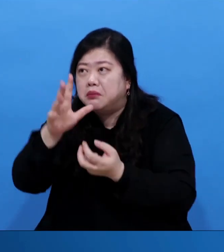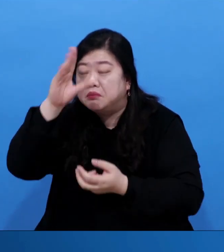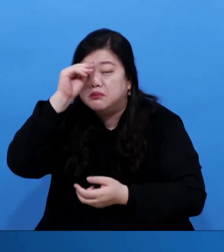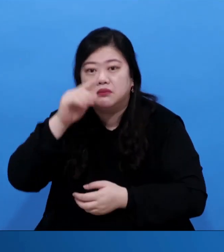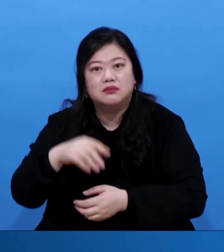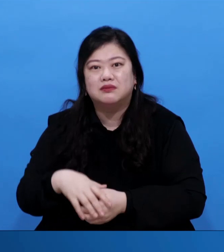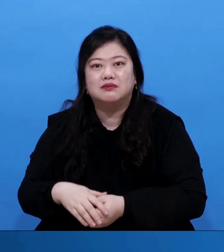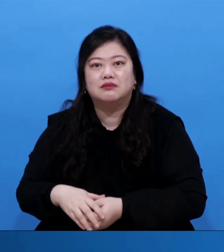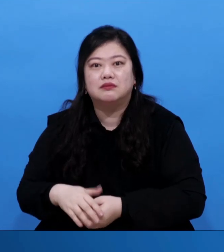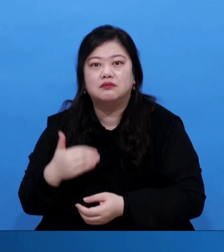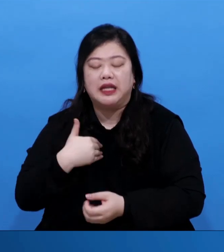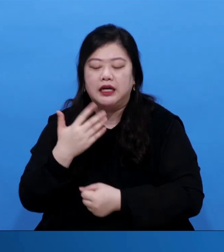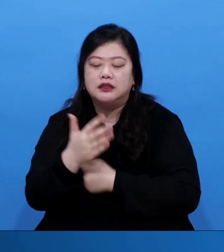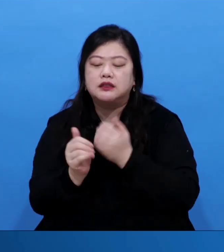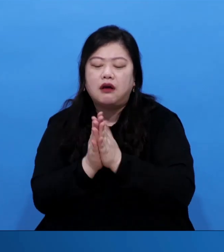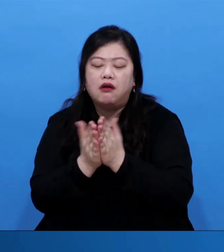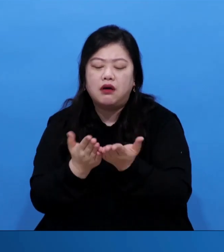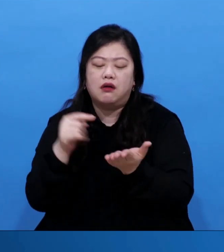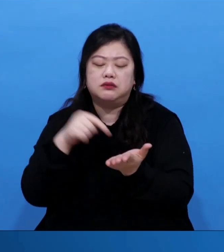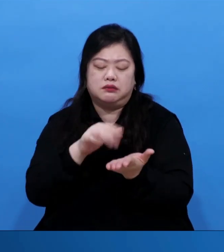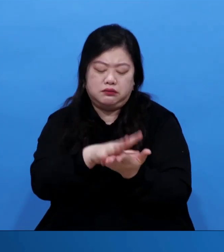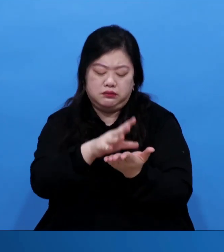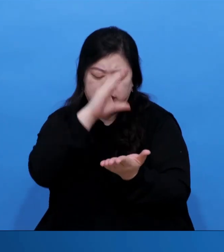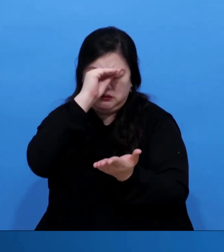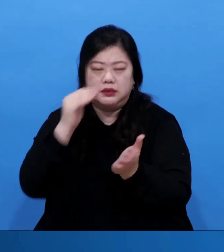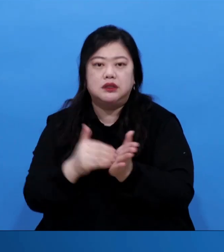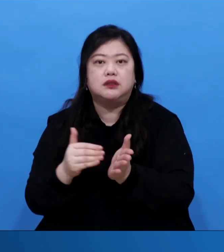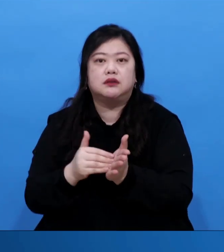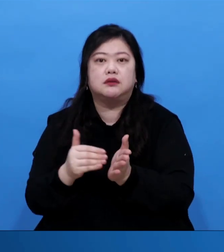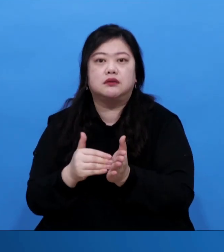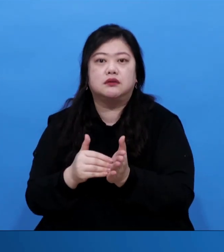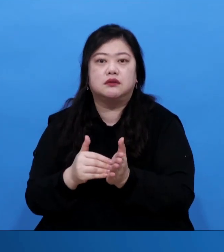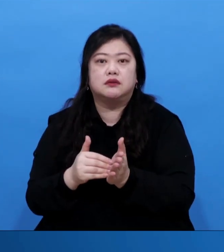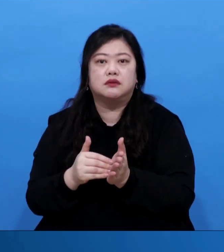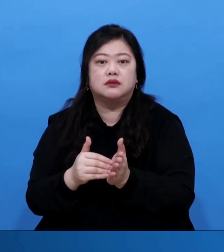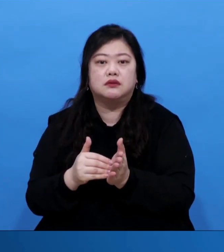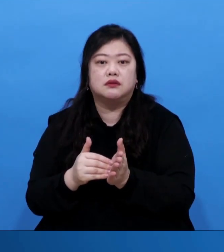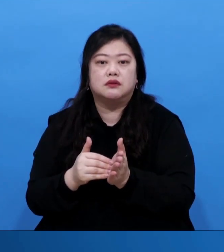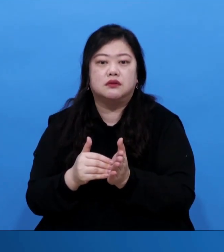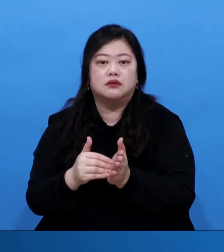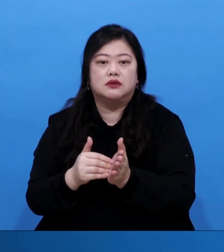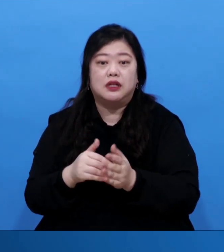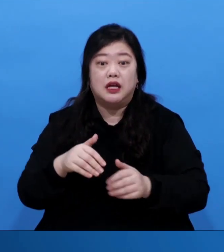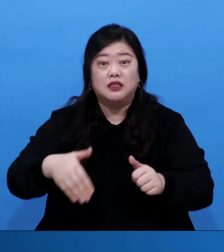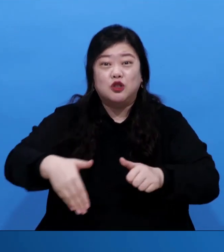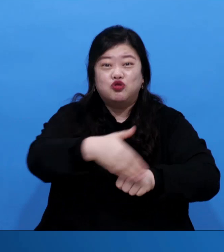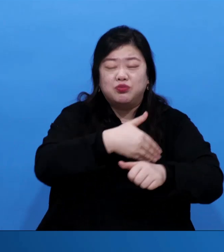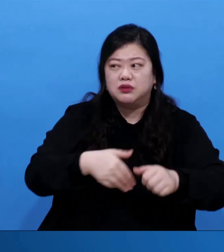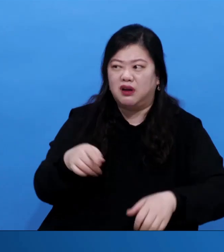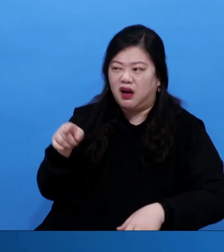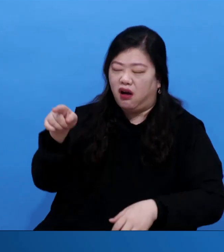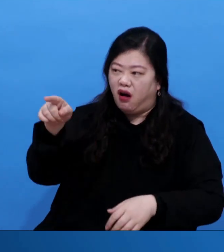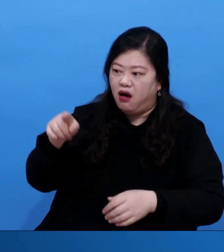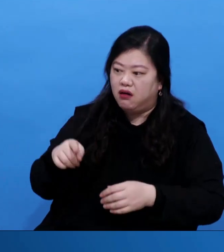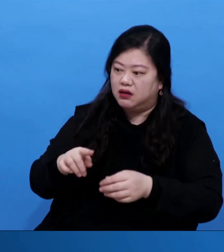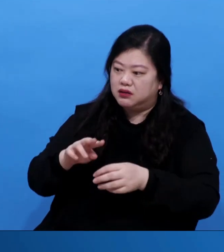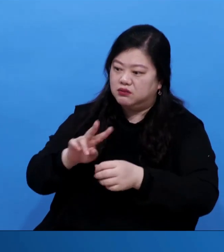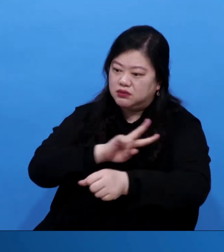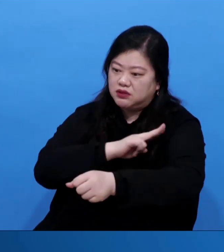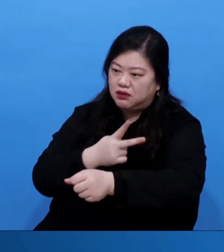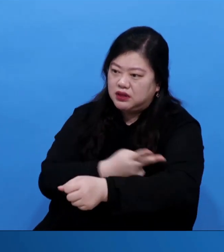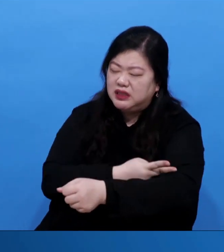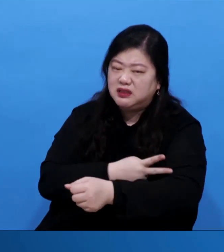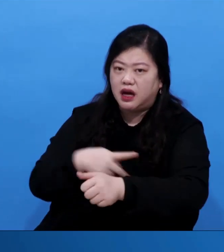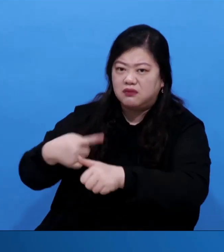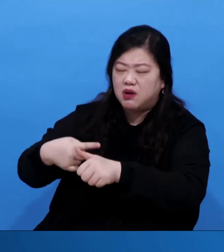do it biblically. 그거 다 틀렸어요. And so everything is wrong. 그래 날 보고 이제 그걸 공격합니다. 막 이단 누명쓰고 이렇게 하죠. And that's why they attacked me,